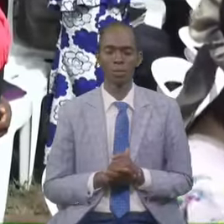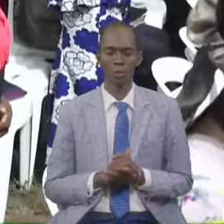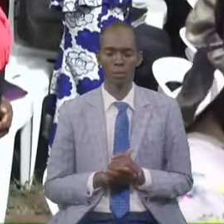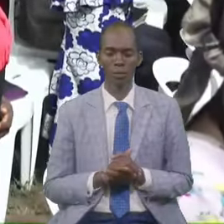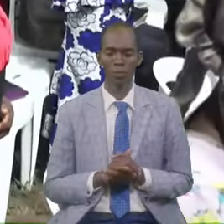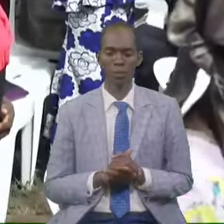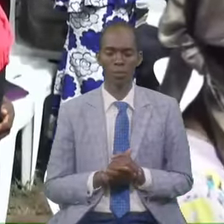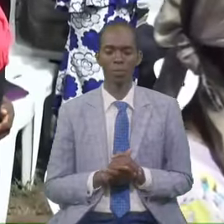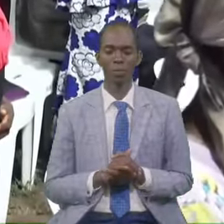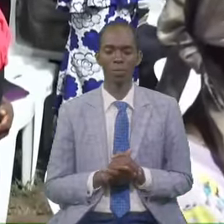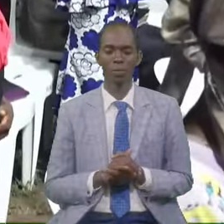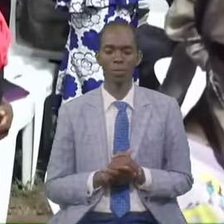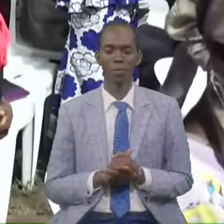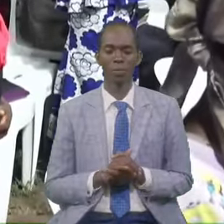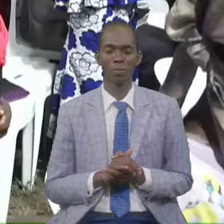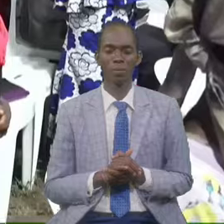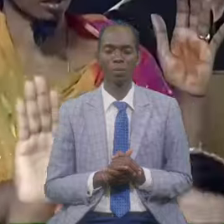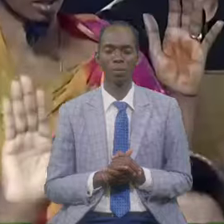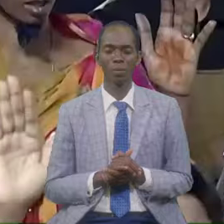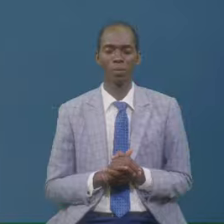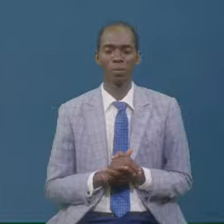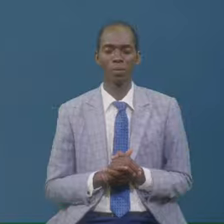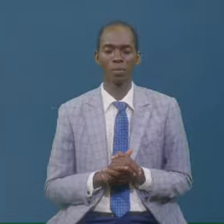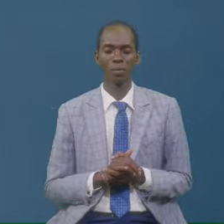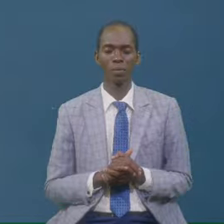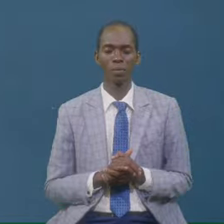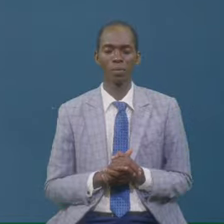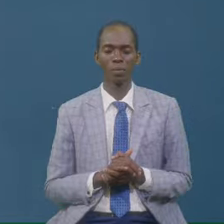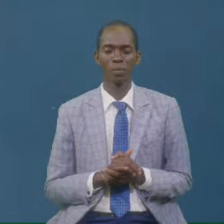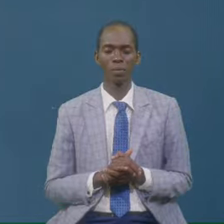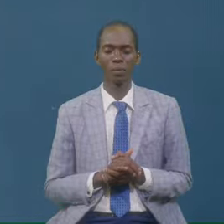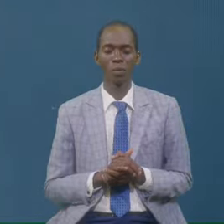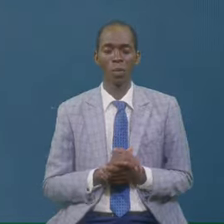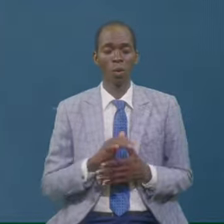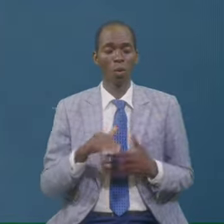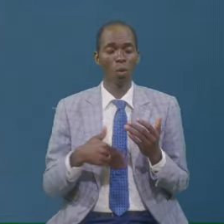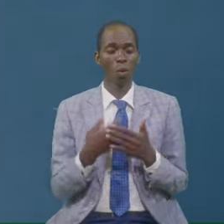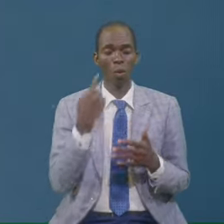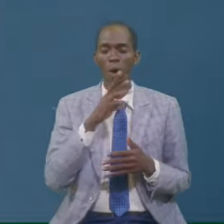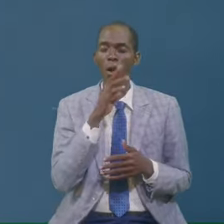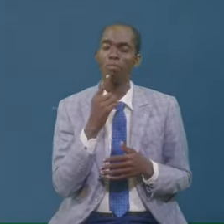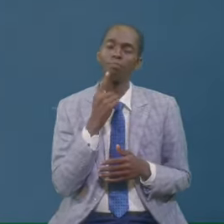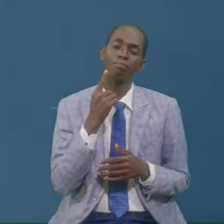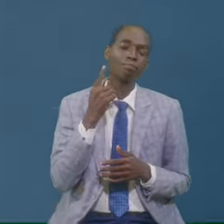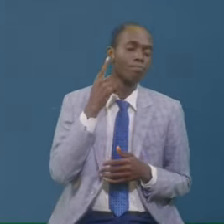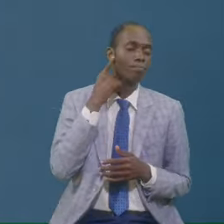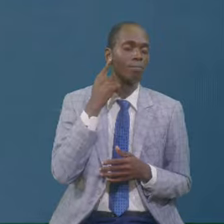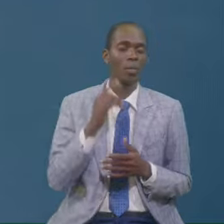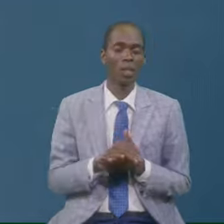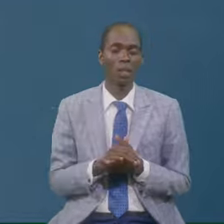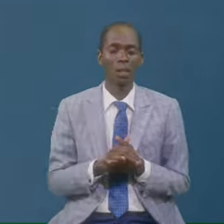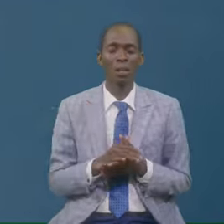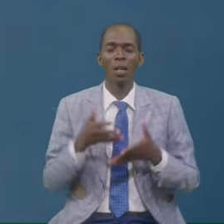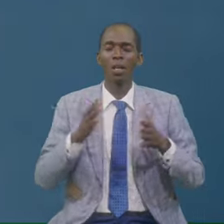స్పర్శ వస్తుండగా అట్టి కన్నులు చూడగలుగును గాక. Those who are deaf and dumb, ఎవరైతే చెవిడి మూగగా ఉన్నారో, let your mighty